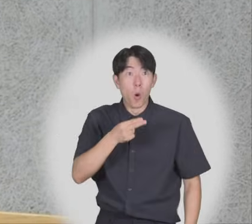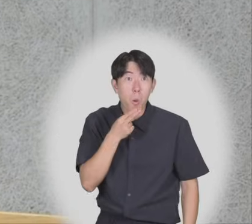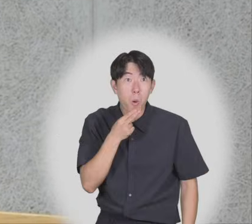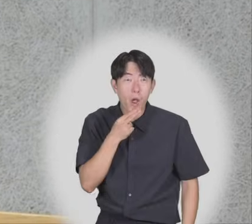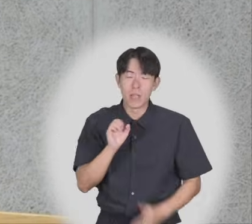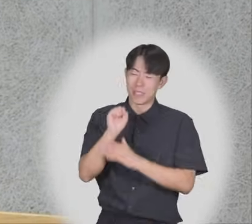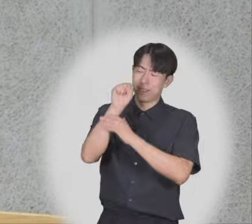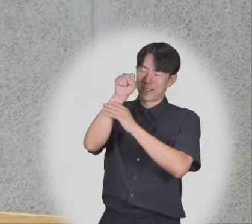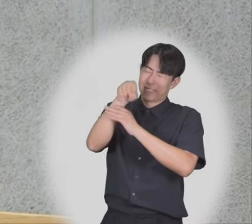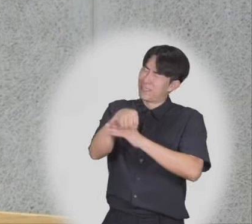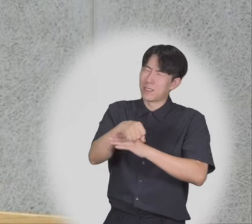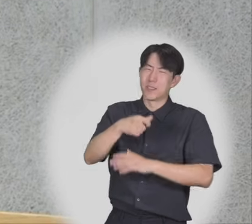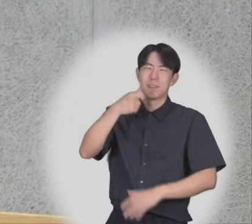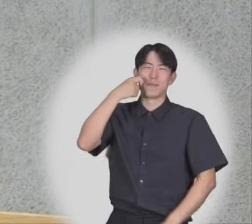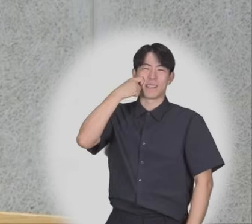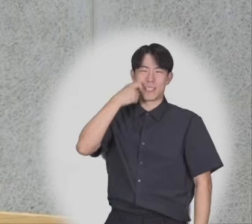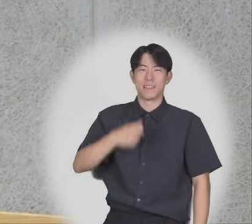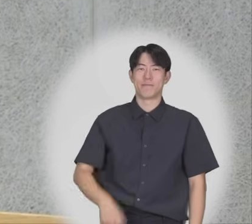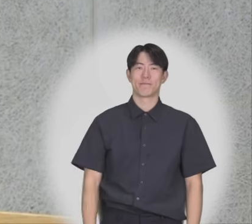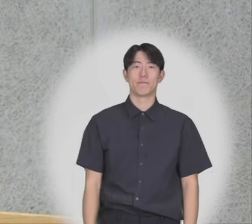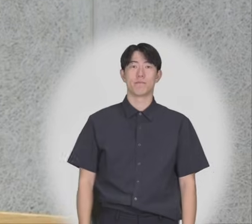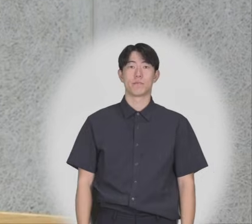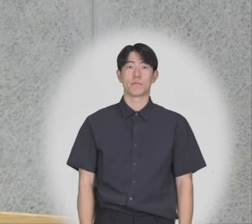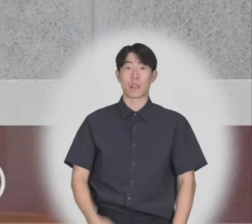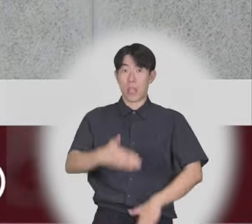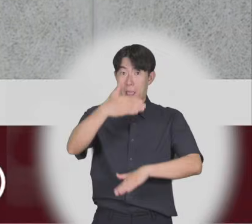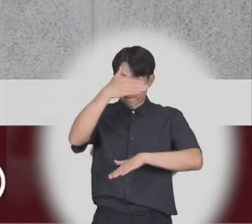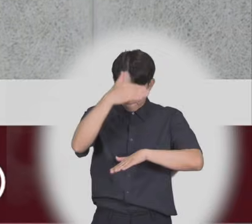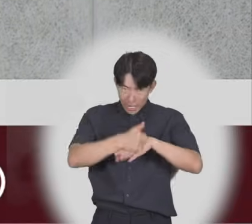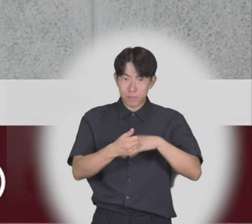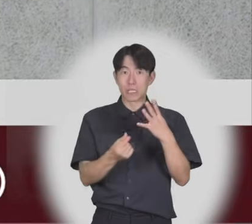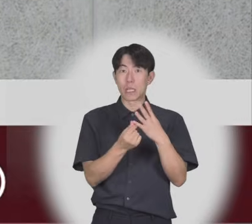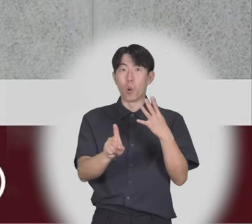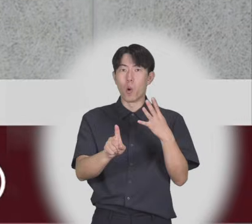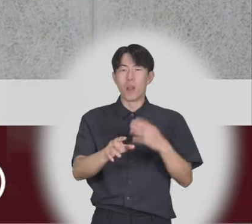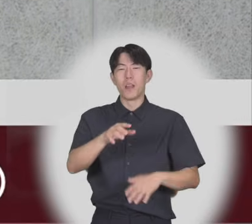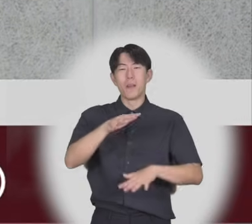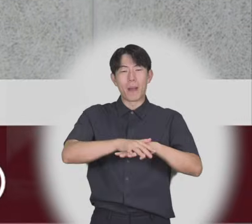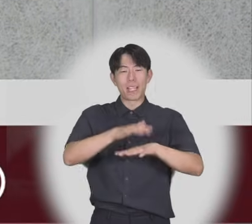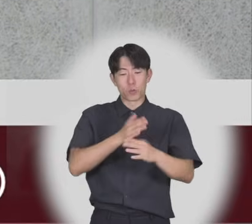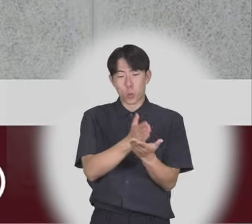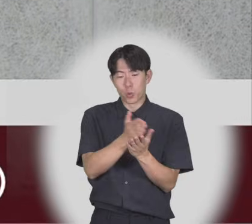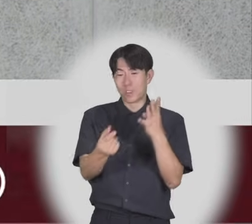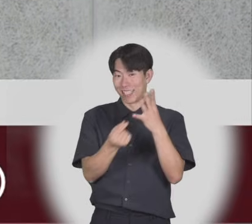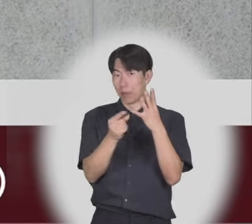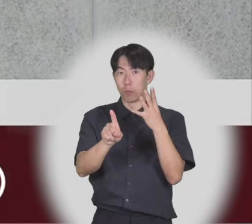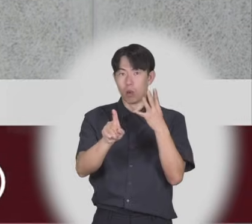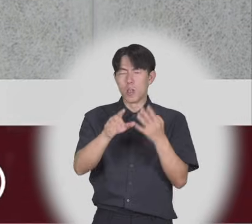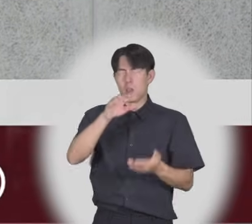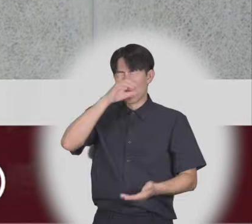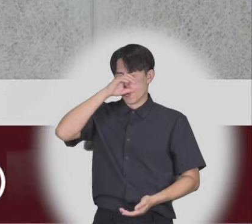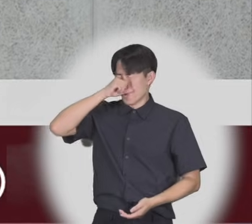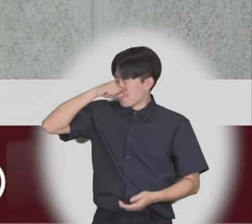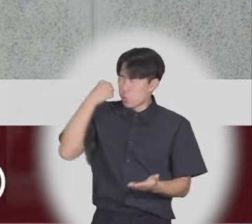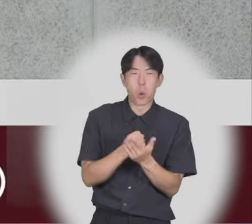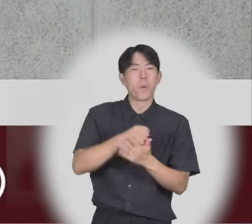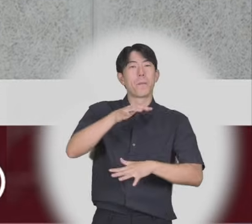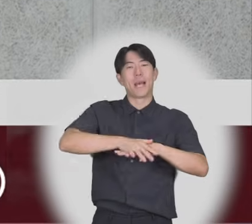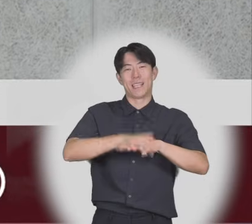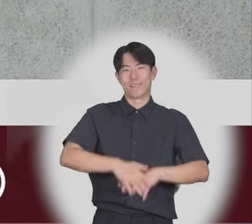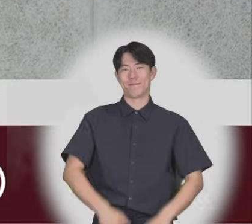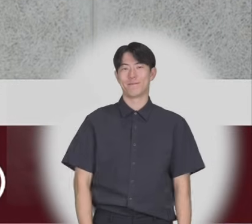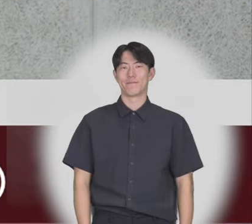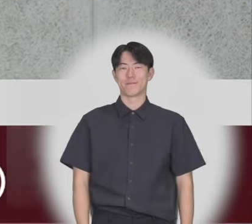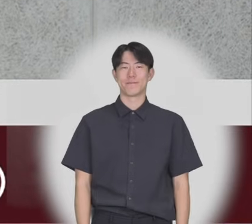살 수가 없습니다. 마지막 네 번째는 옥토 같은 마음입니다. 케어풀 마인드라고 했어요.